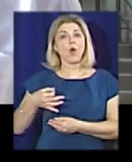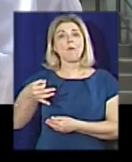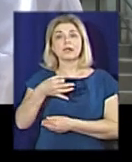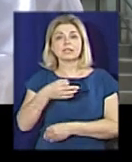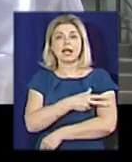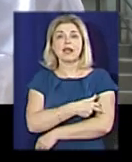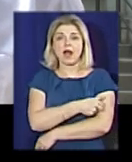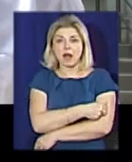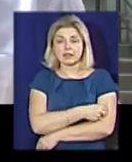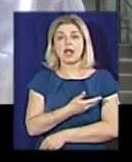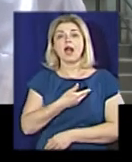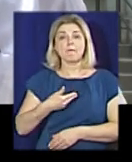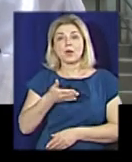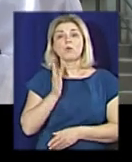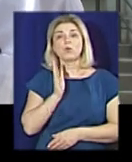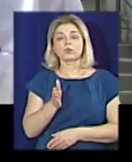будемо просто